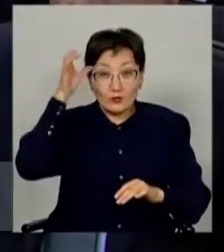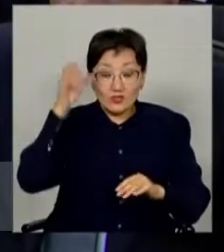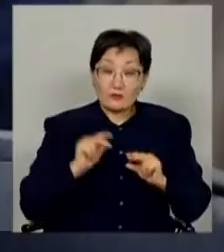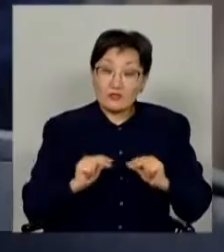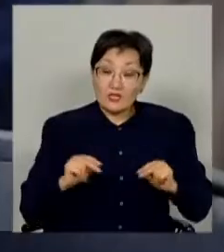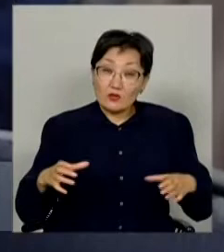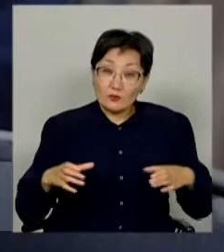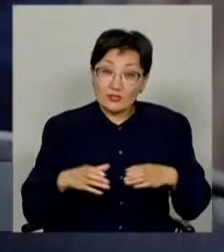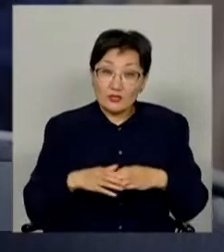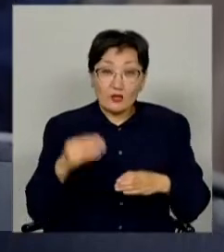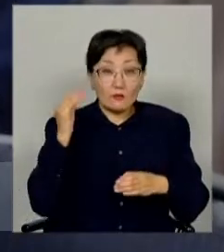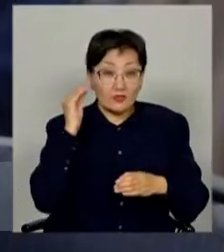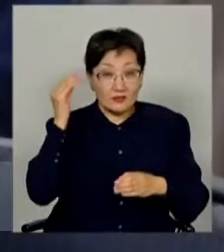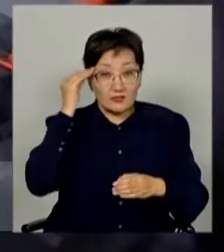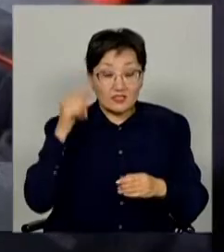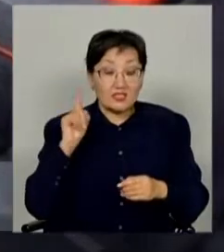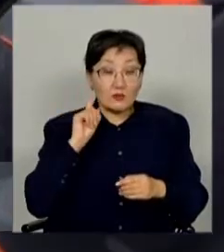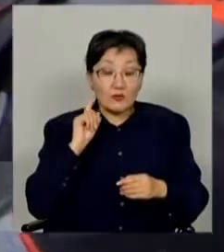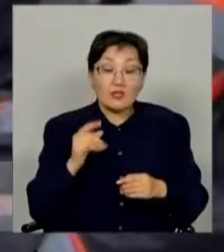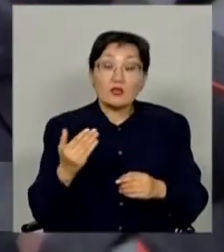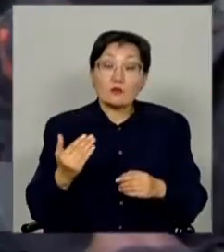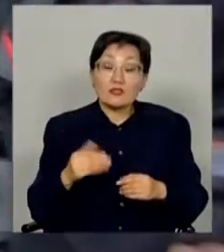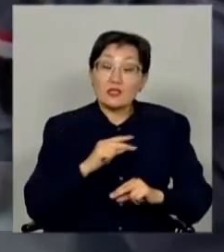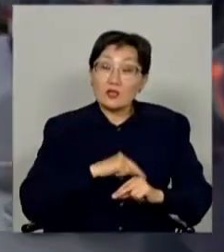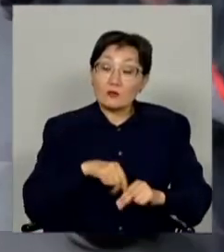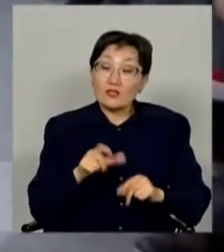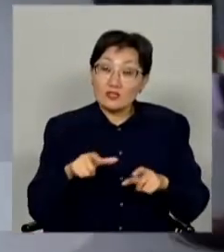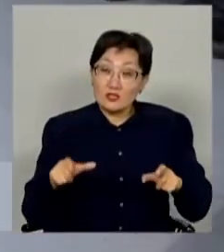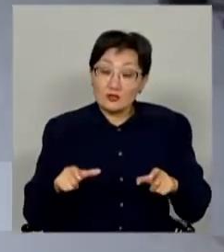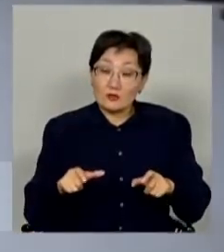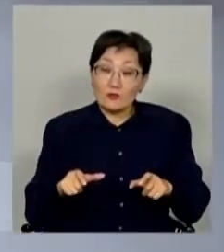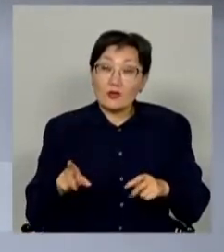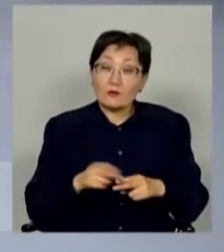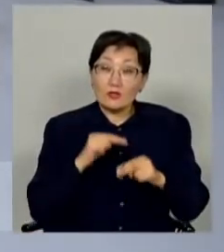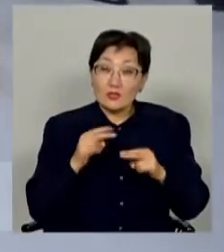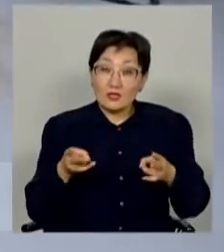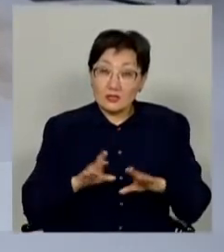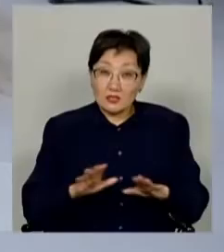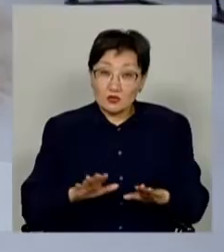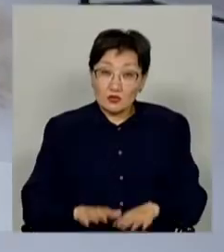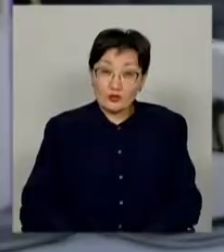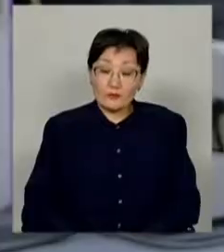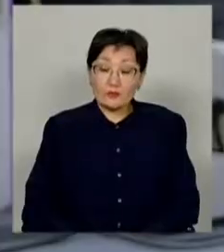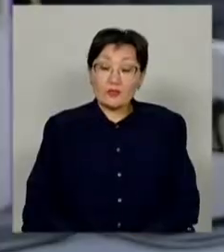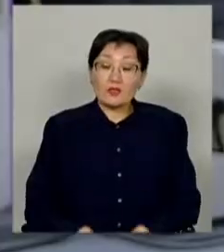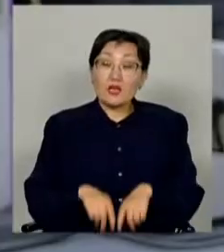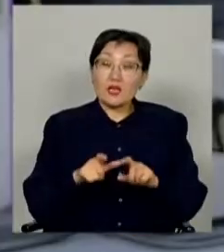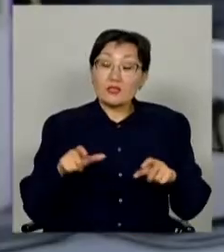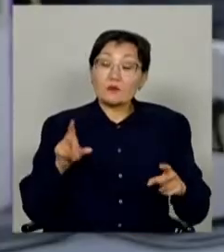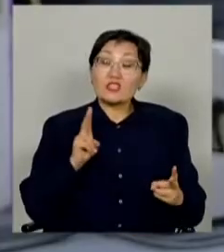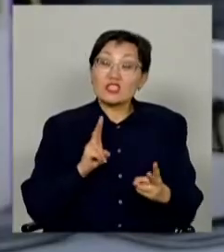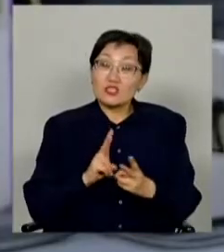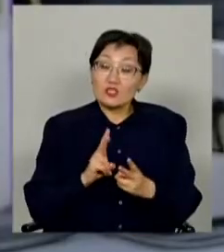оқытушы профессорлардың пікірін тыңдады. Кандидаттың жақтастары еңбек адамдарын да назардан тыс қалдырған жоқ. Сайлаушылармен кездесіп